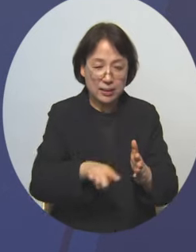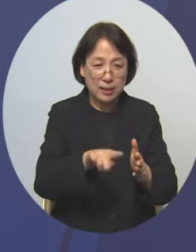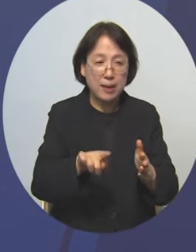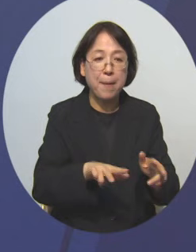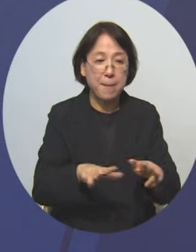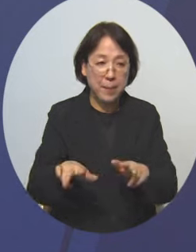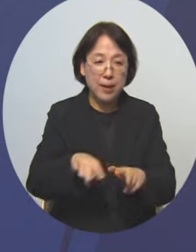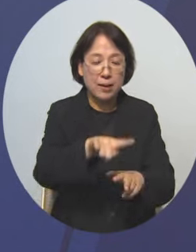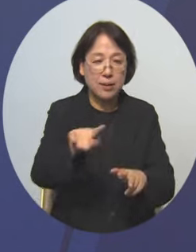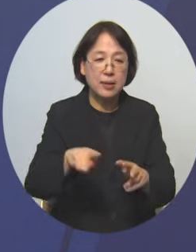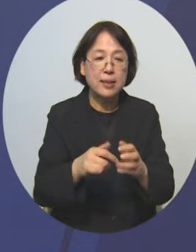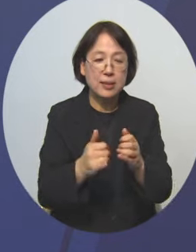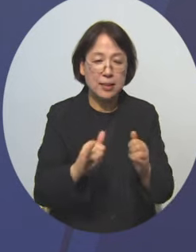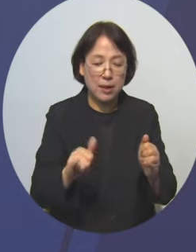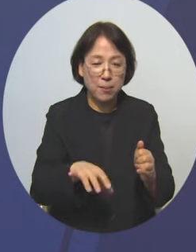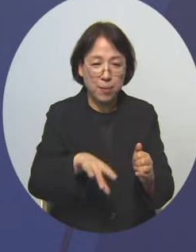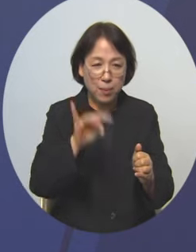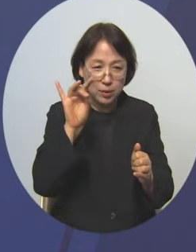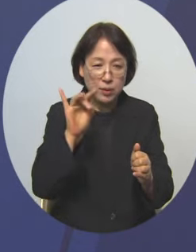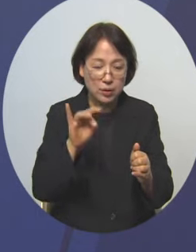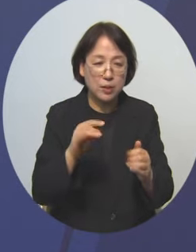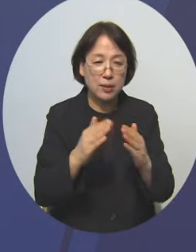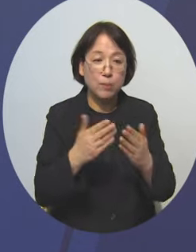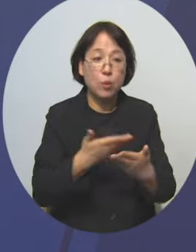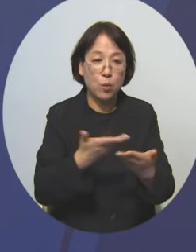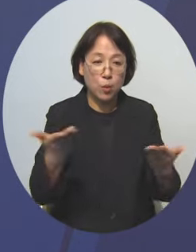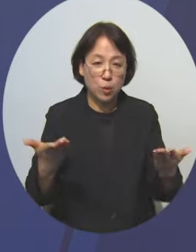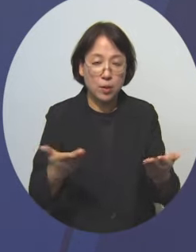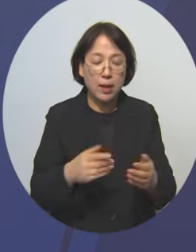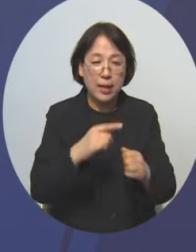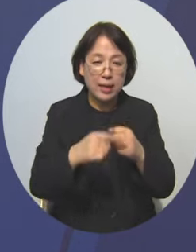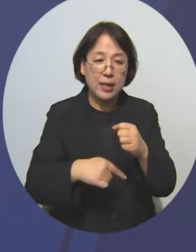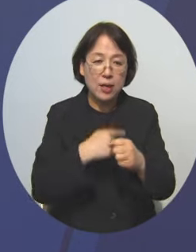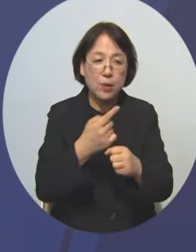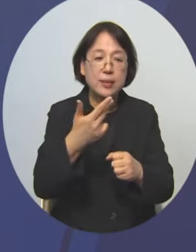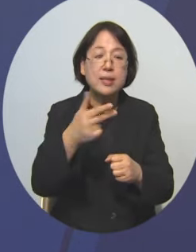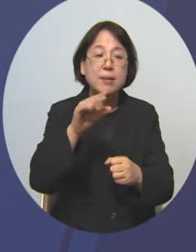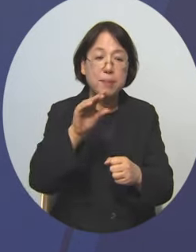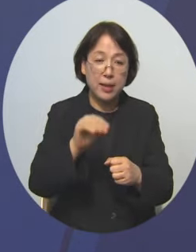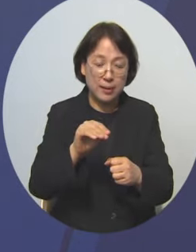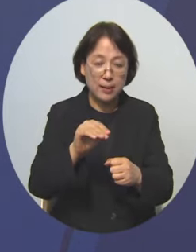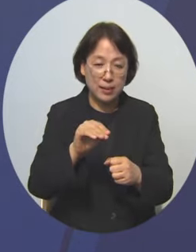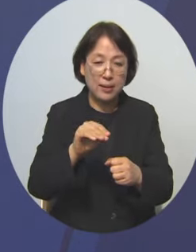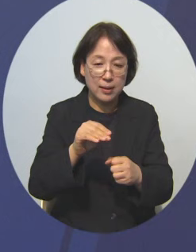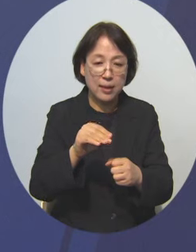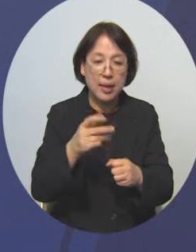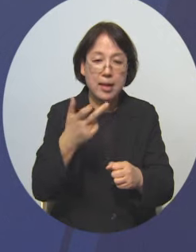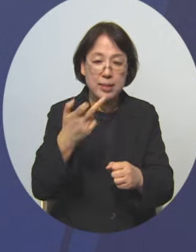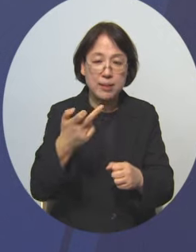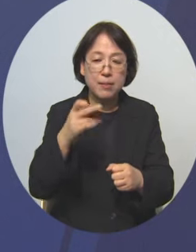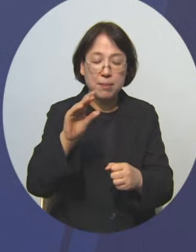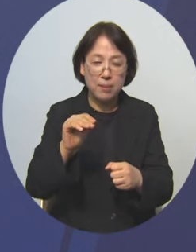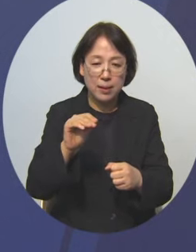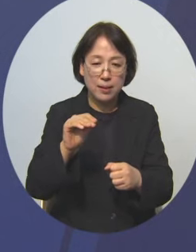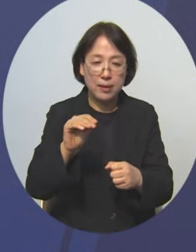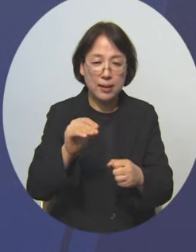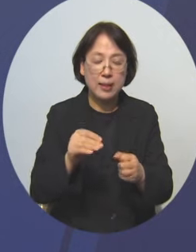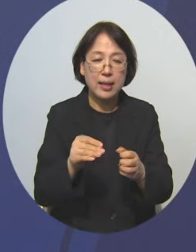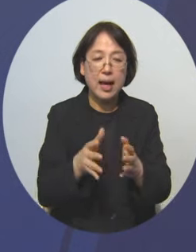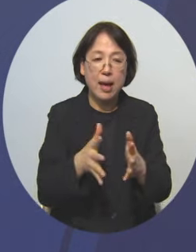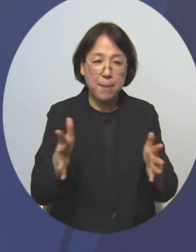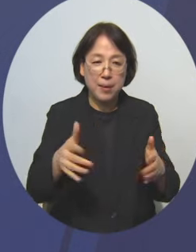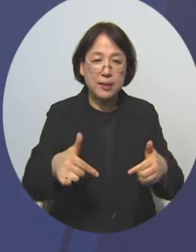출산 가구를 대상으로 당초 연간 7만 호로 계획했던 주택 공급을 12만 호 이상으로 늘리는 겁니다.